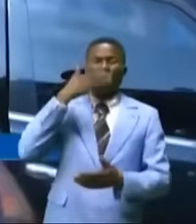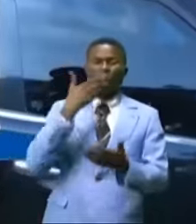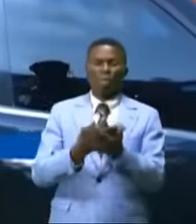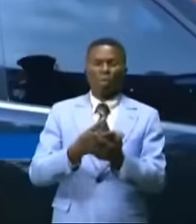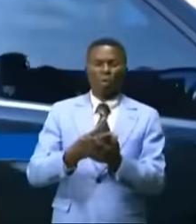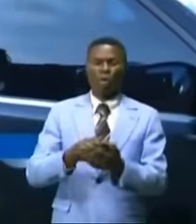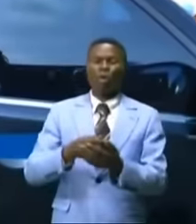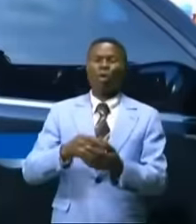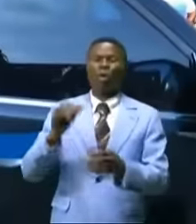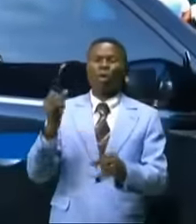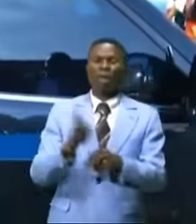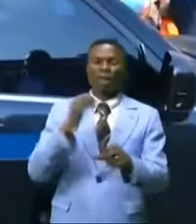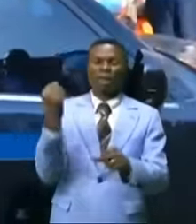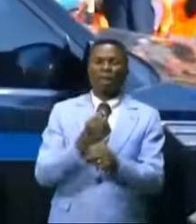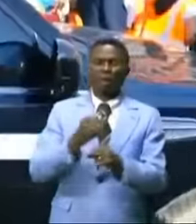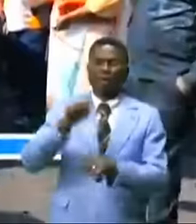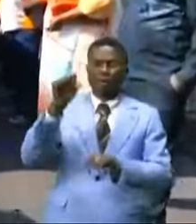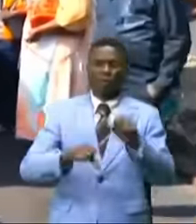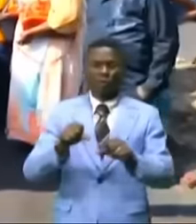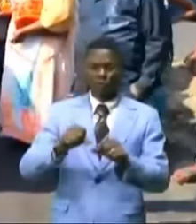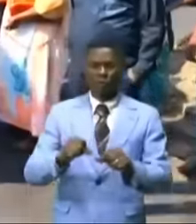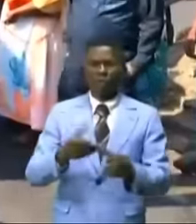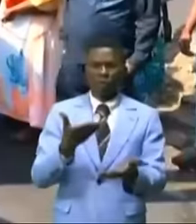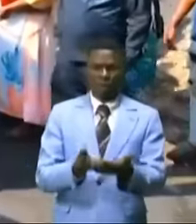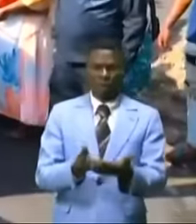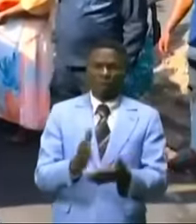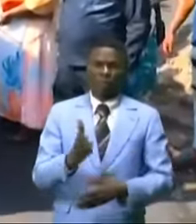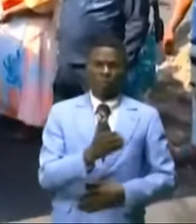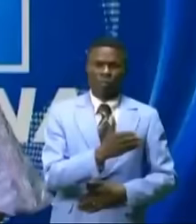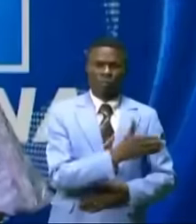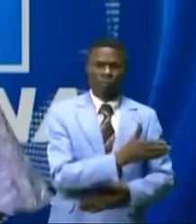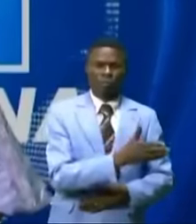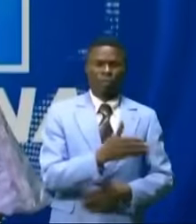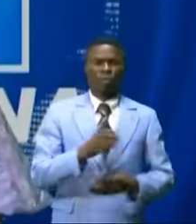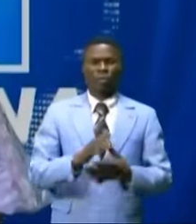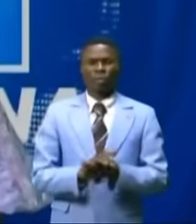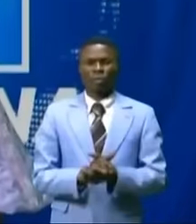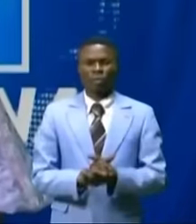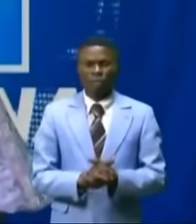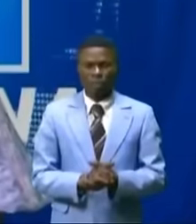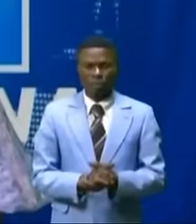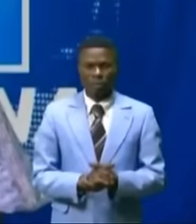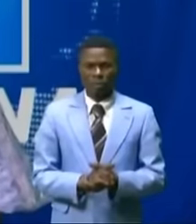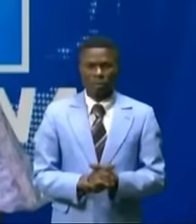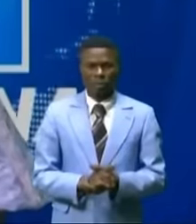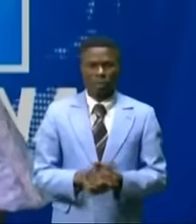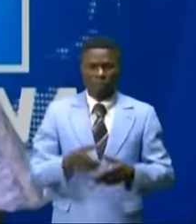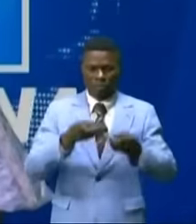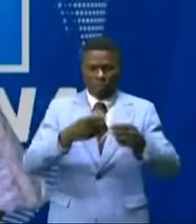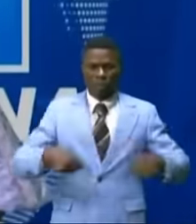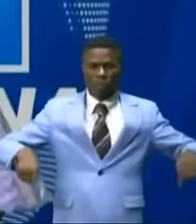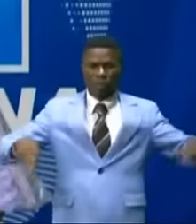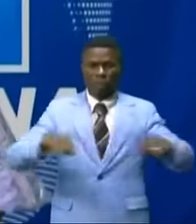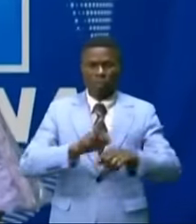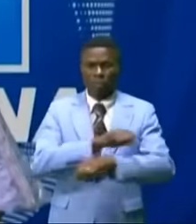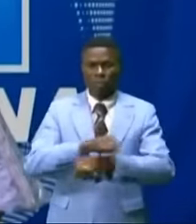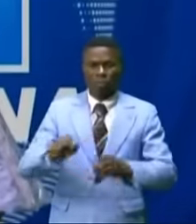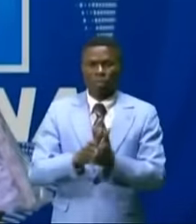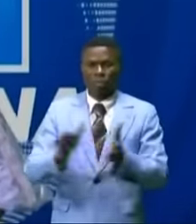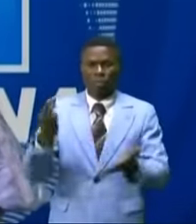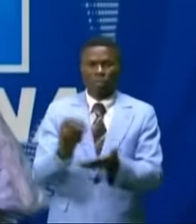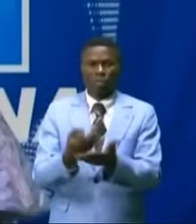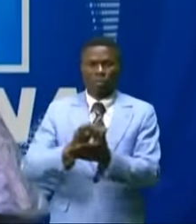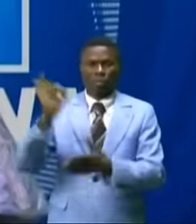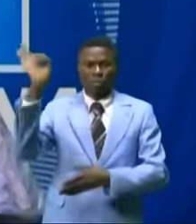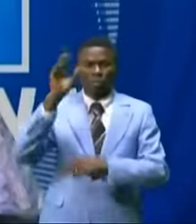manipulation de ces produits inflammables. Justement, l'environnement, la Direction générale de Fonds